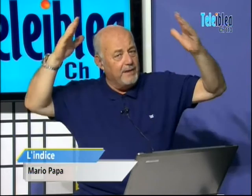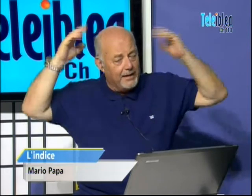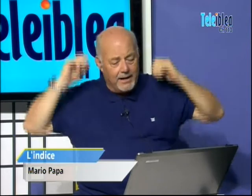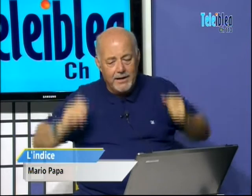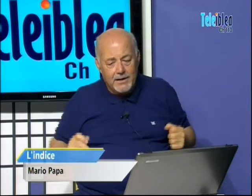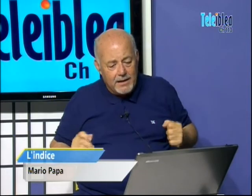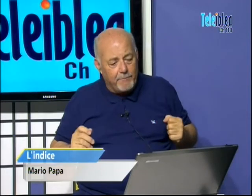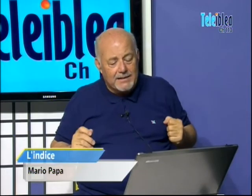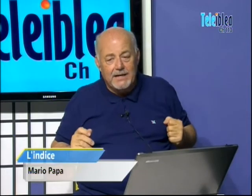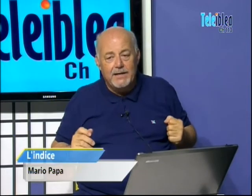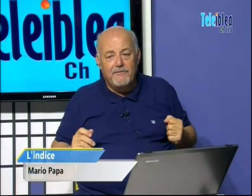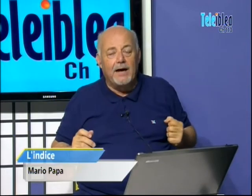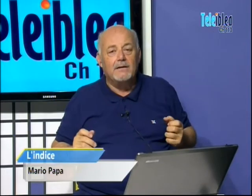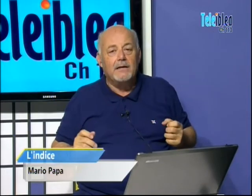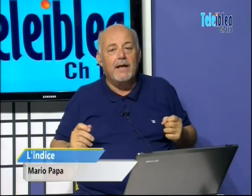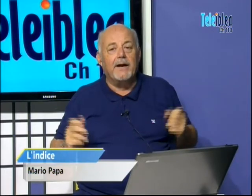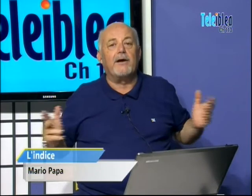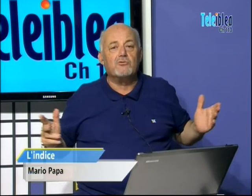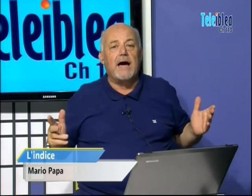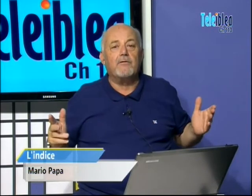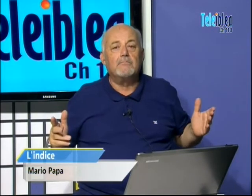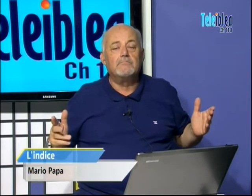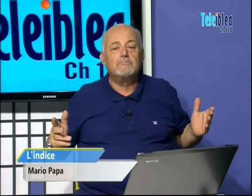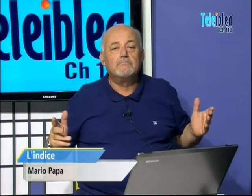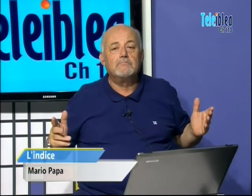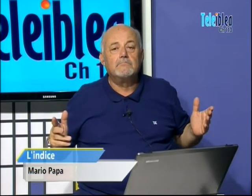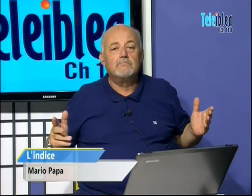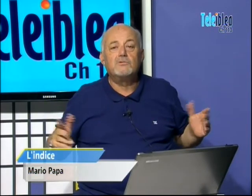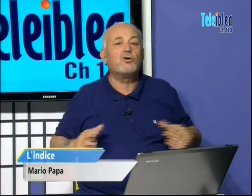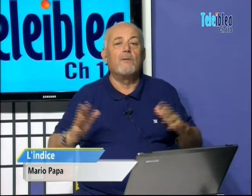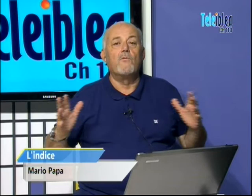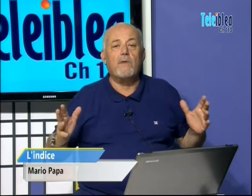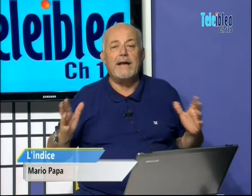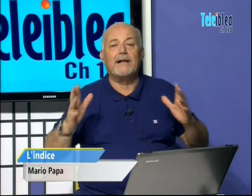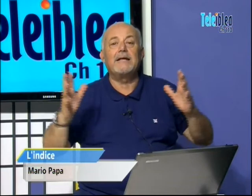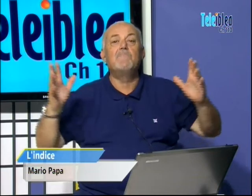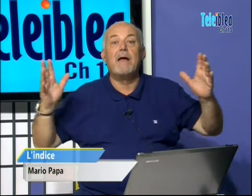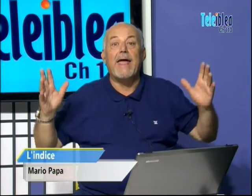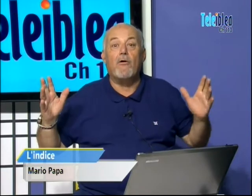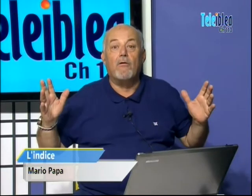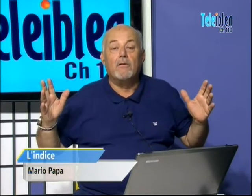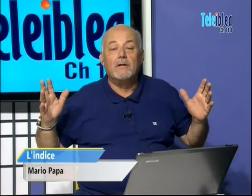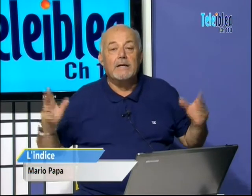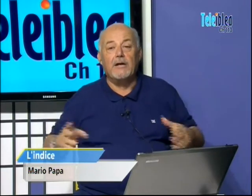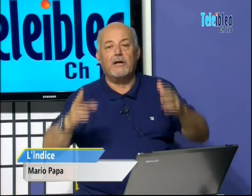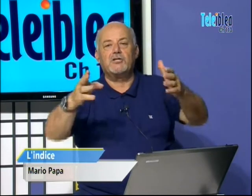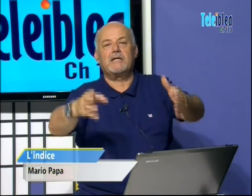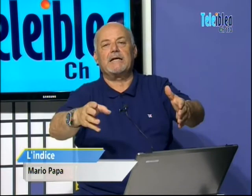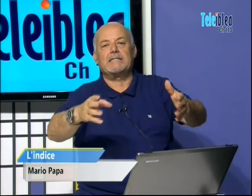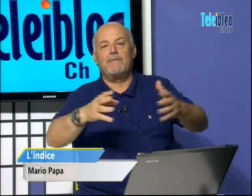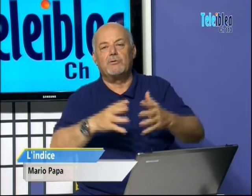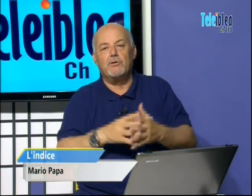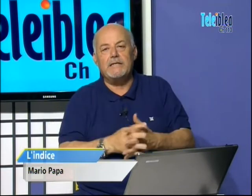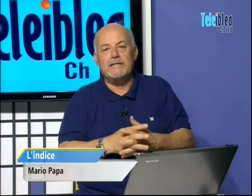di 1000+ anni fa, era Rausano. Dice comunque Ibleo. E allora ci